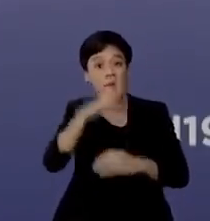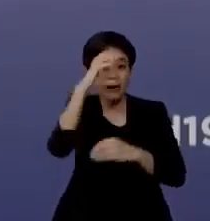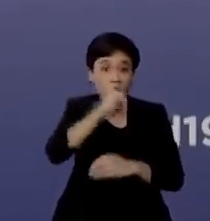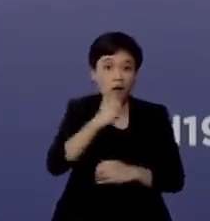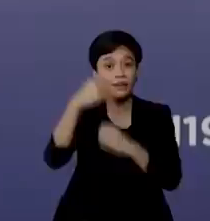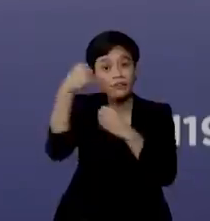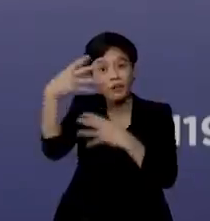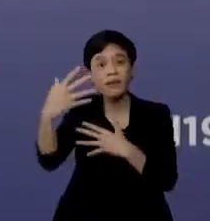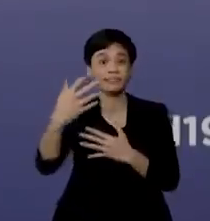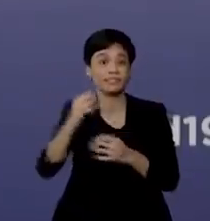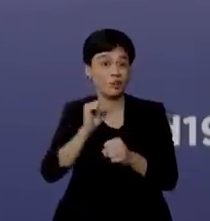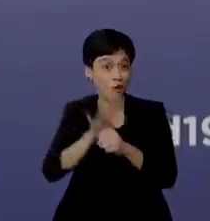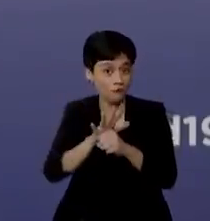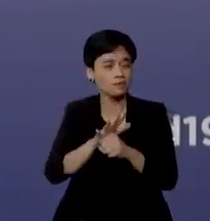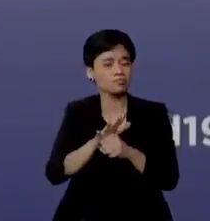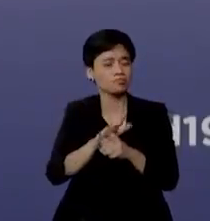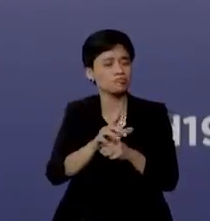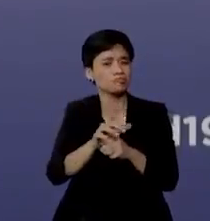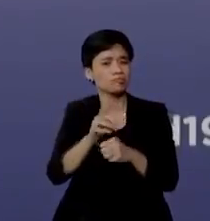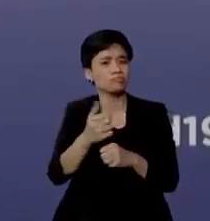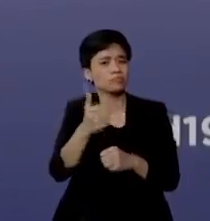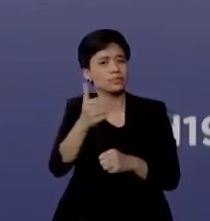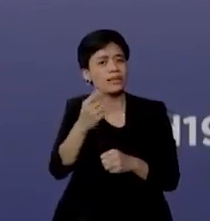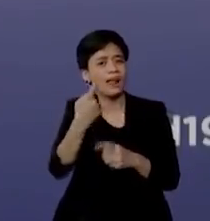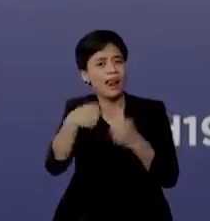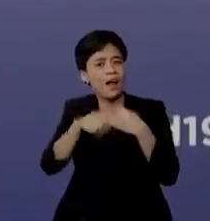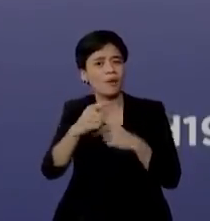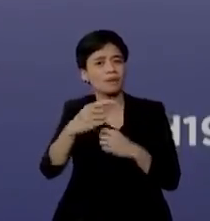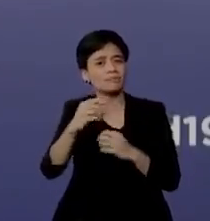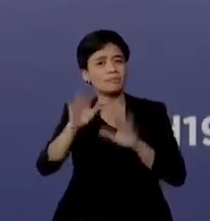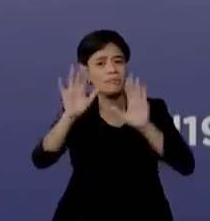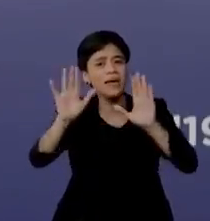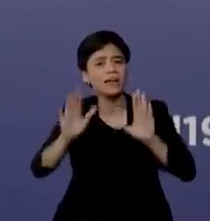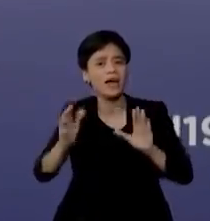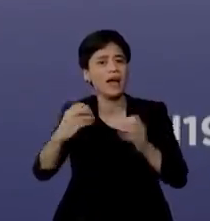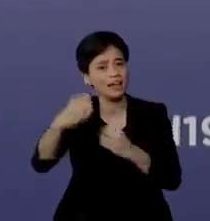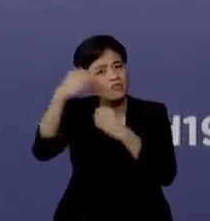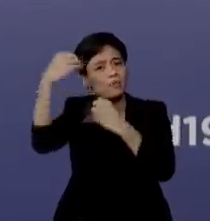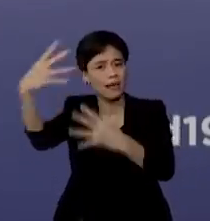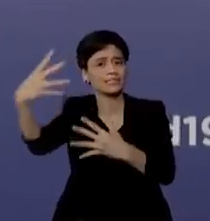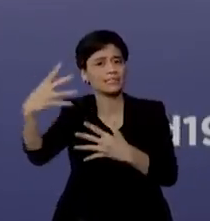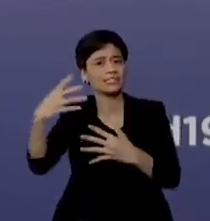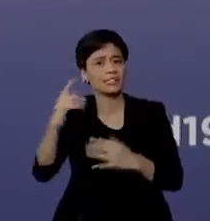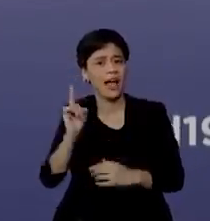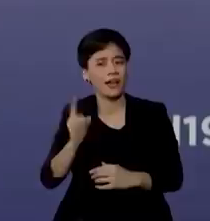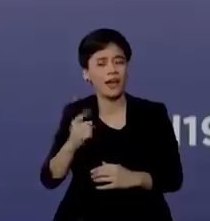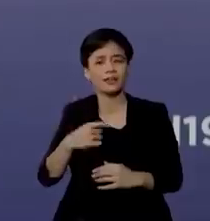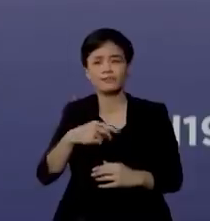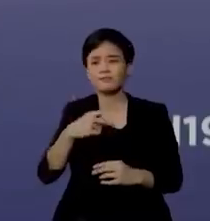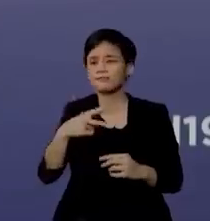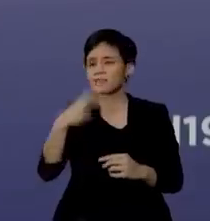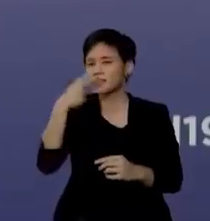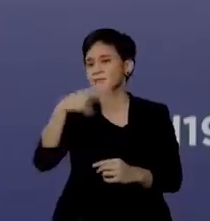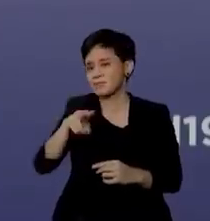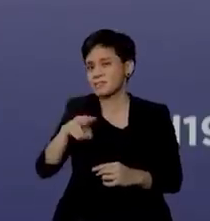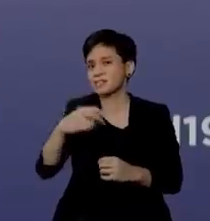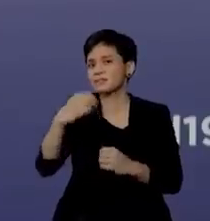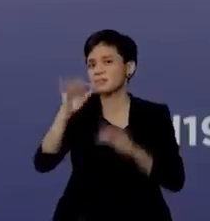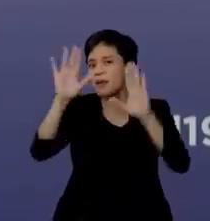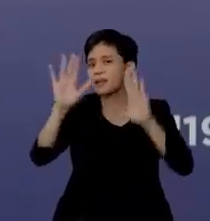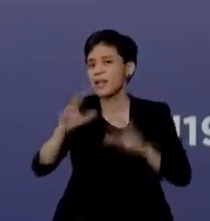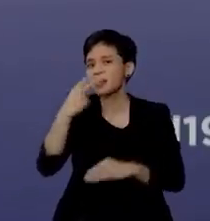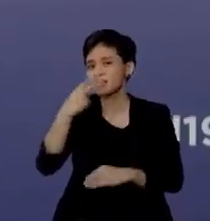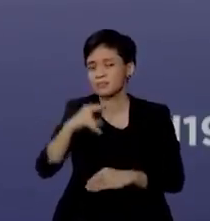pada berbagai informasi yang telah kami siapkan secara resmi agar